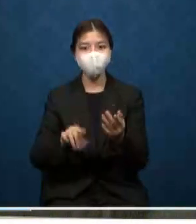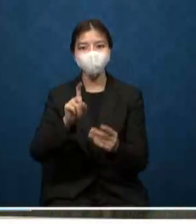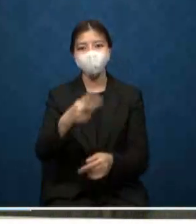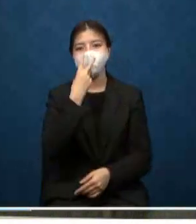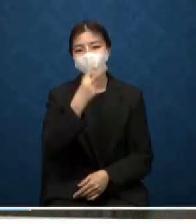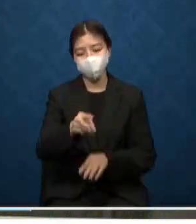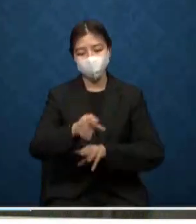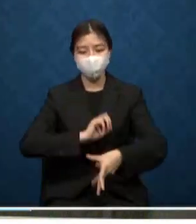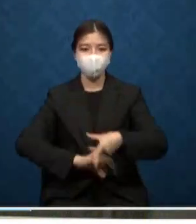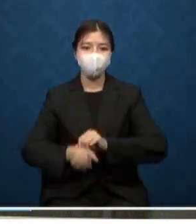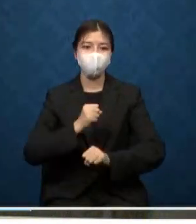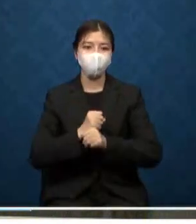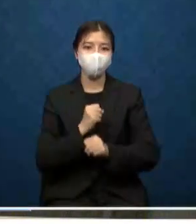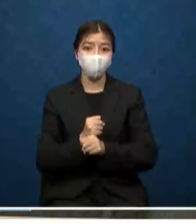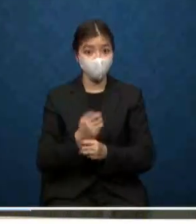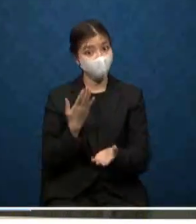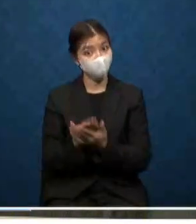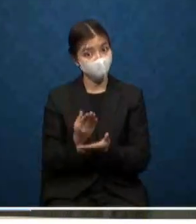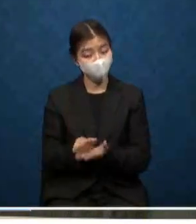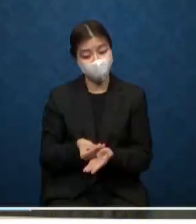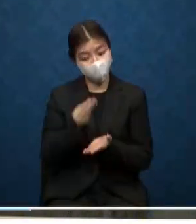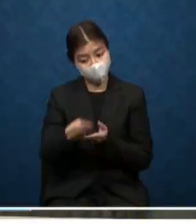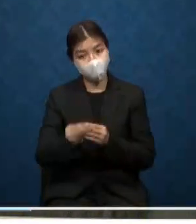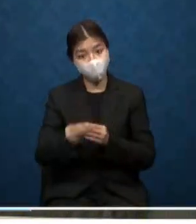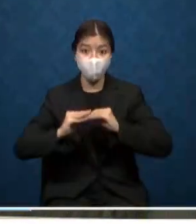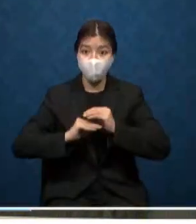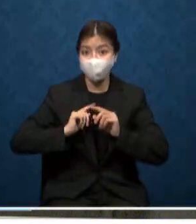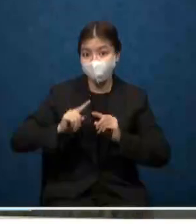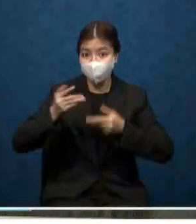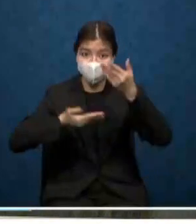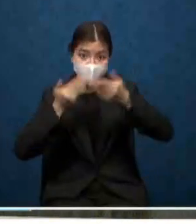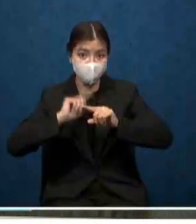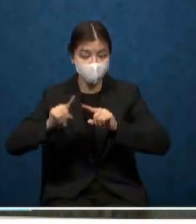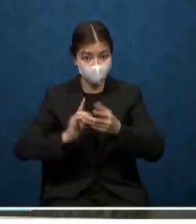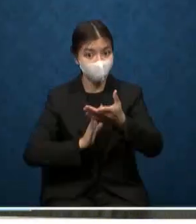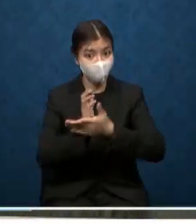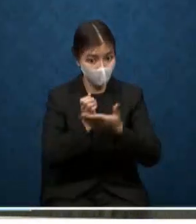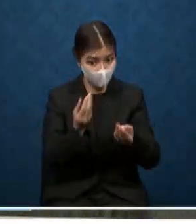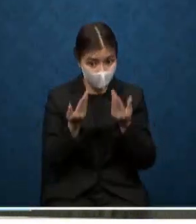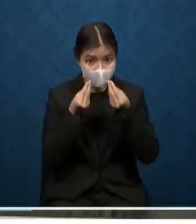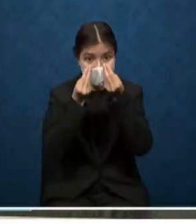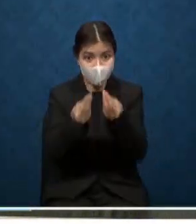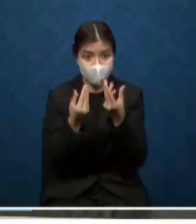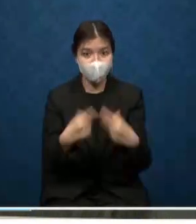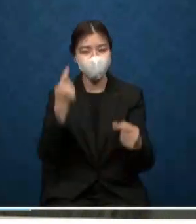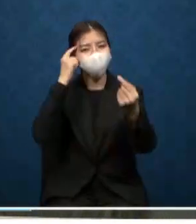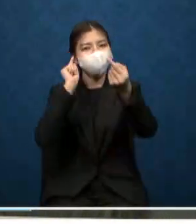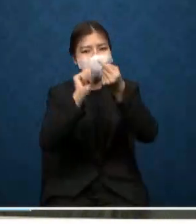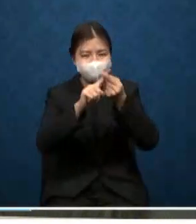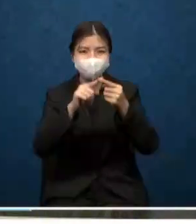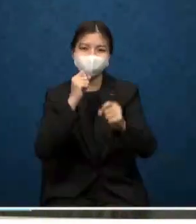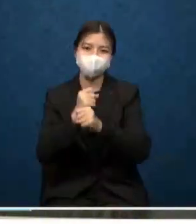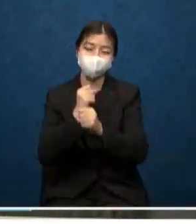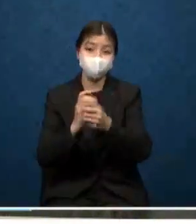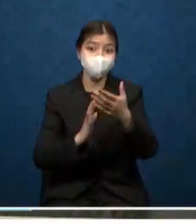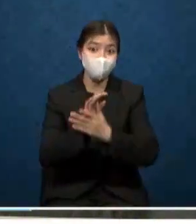ผู้ปฏิบัติว่าได้ใช้เงินงบประมาณในโครงการกิจกรรมต่างๆที่ได้รับอนุมัตินั้นไปตามเป้าหมายที่กำหนดไว้